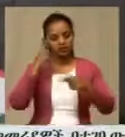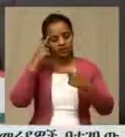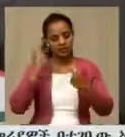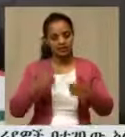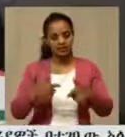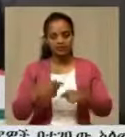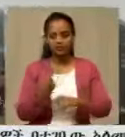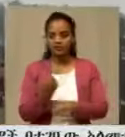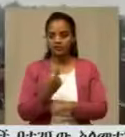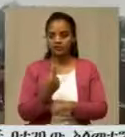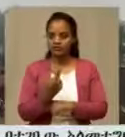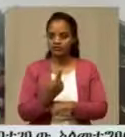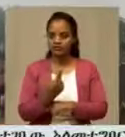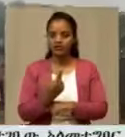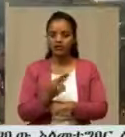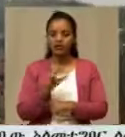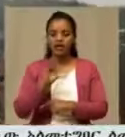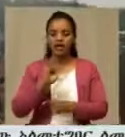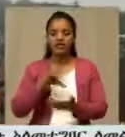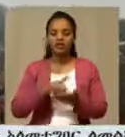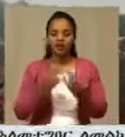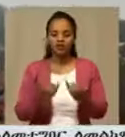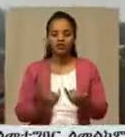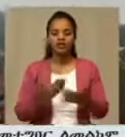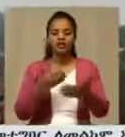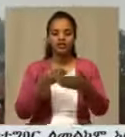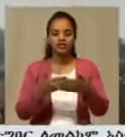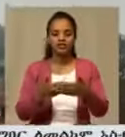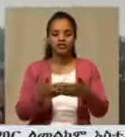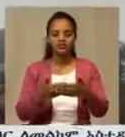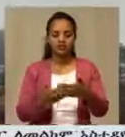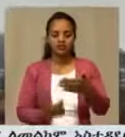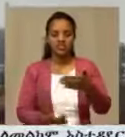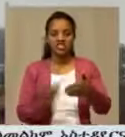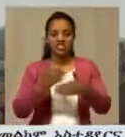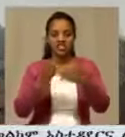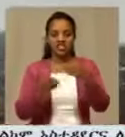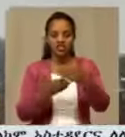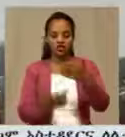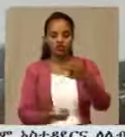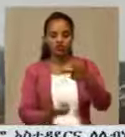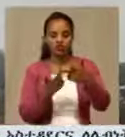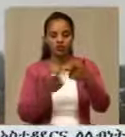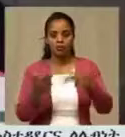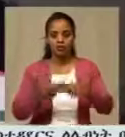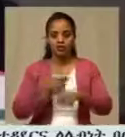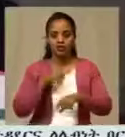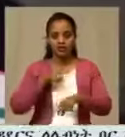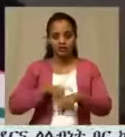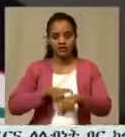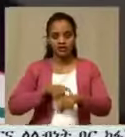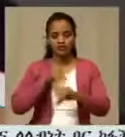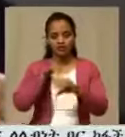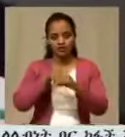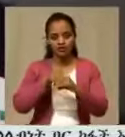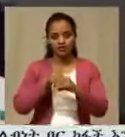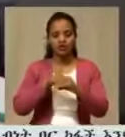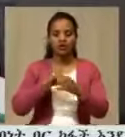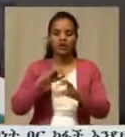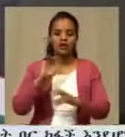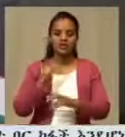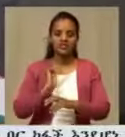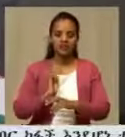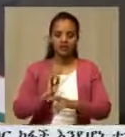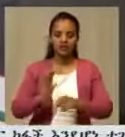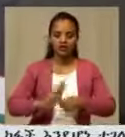በመጠቀም የላሃ ከተማ አሁን ከደረሰበት ፈርጅ 3 ደረጃ በአጭር ጊዜ ውስጥ መስፈርቶችን